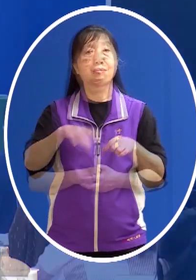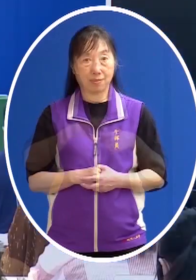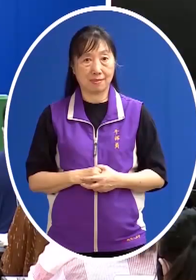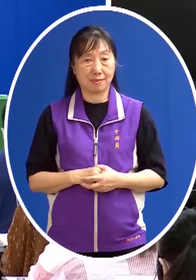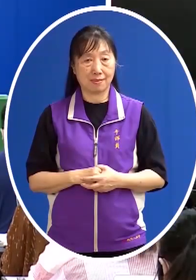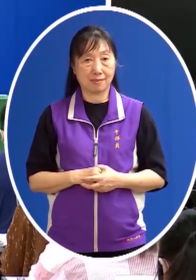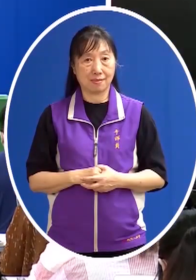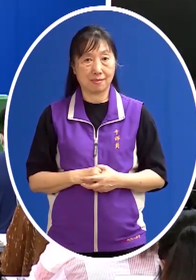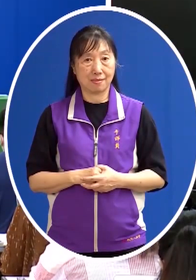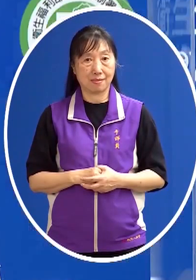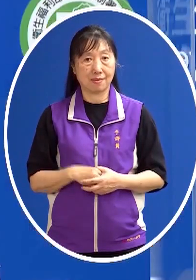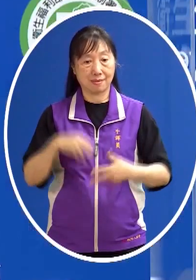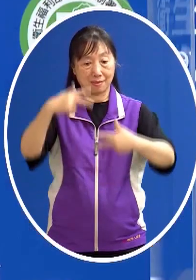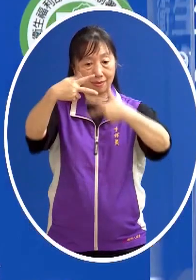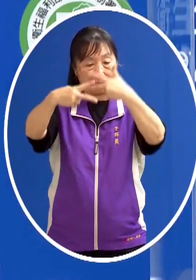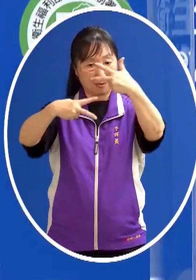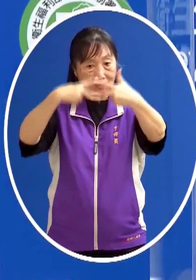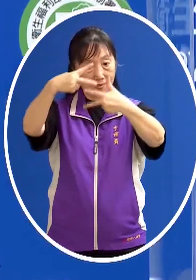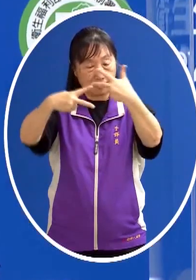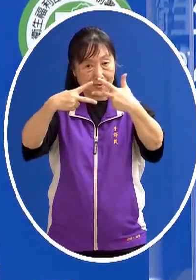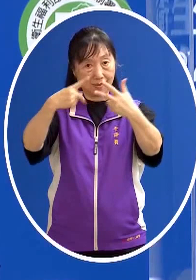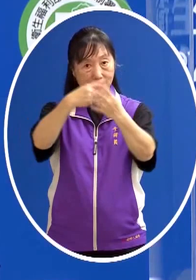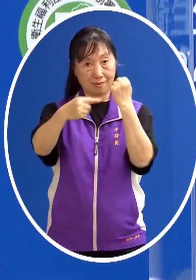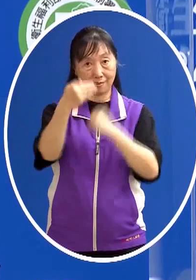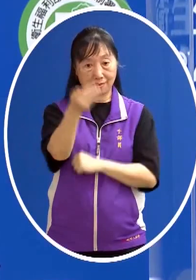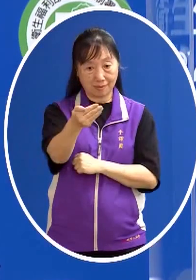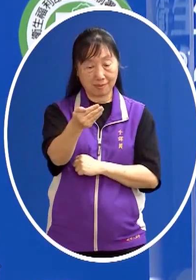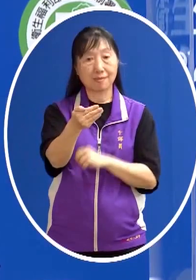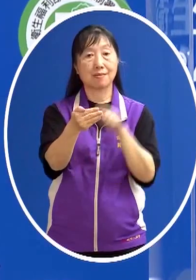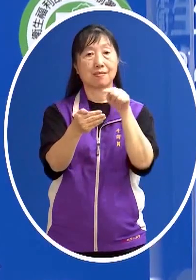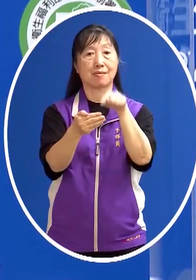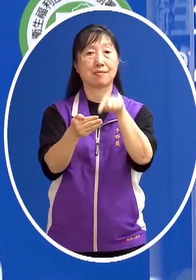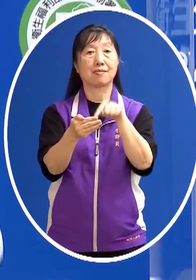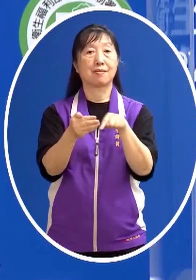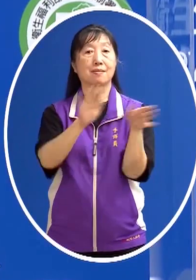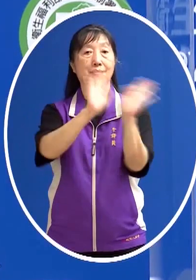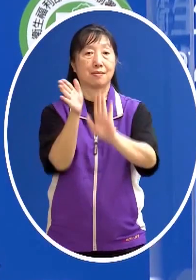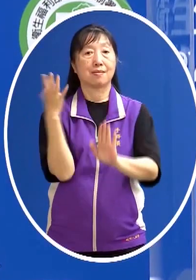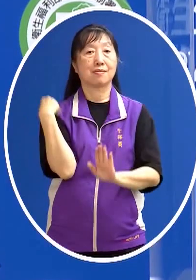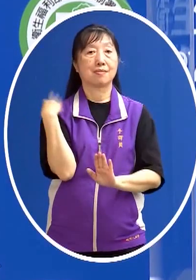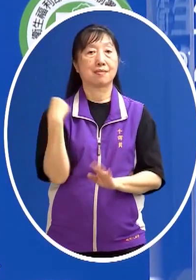明。 就是说那个14天9片那个还是持续，好，所以